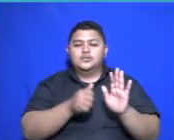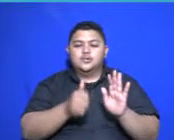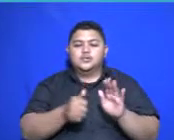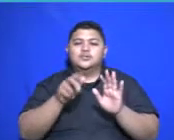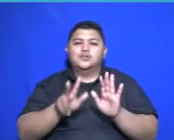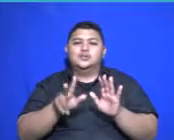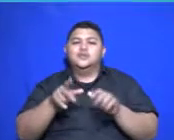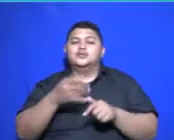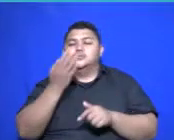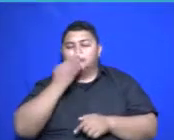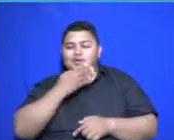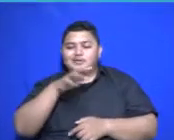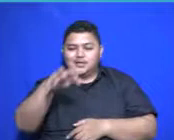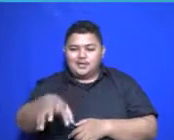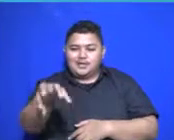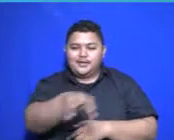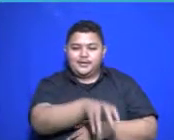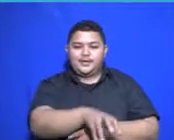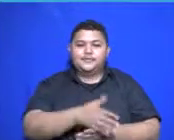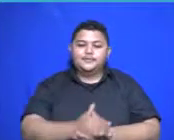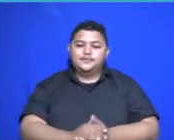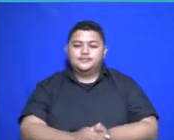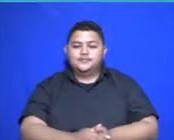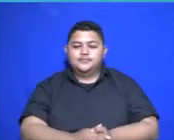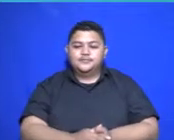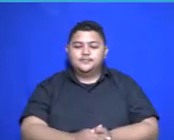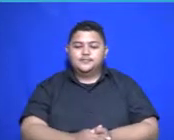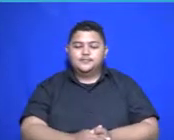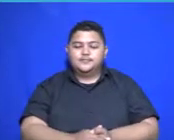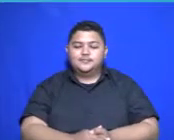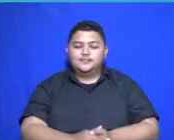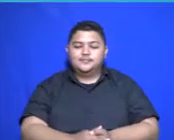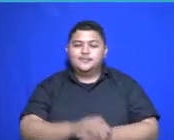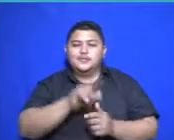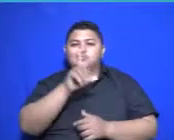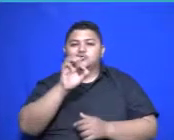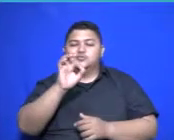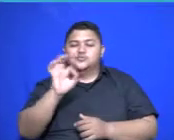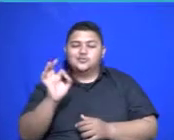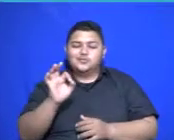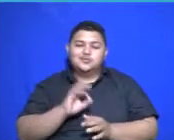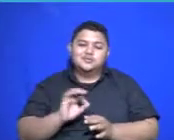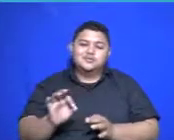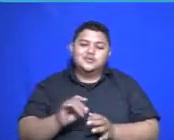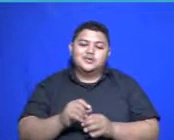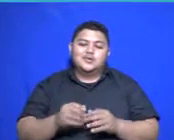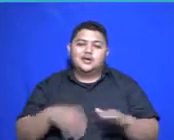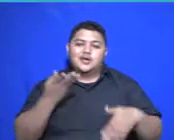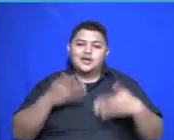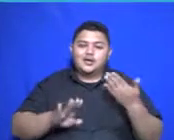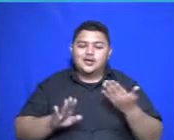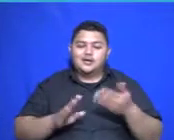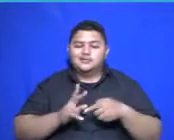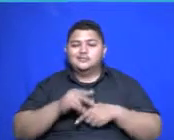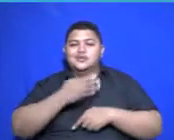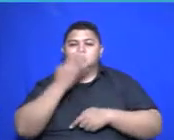668 bahasa daerah yang diperkirakan lebih dari 1.000 bahasa daerah. Kemudian ada 546 buku